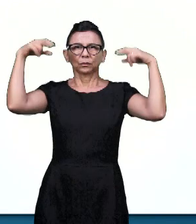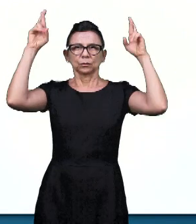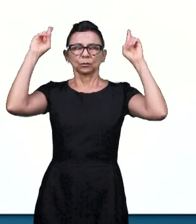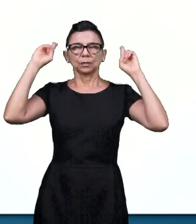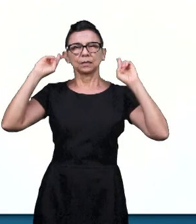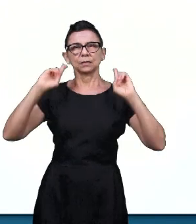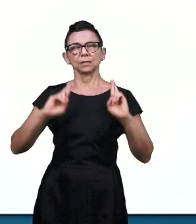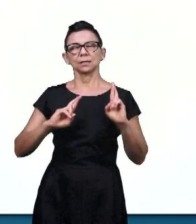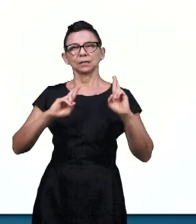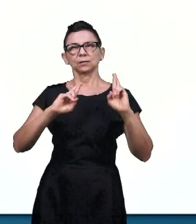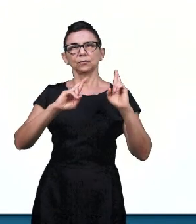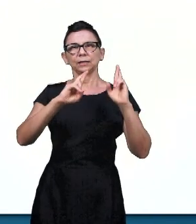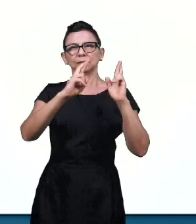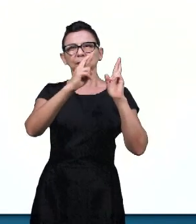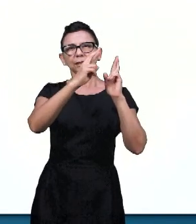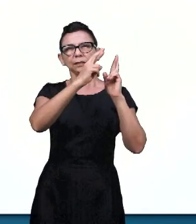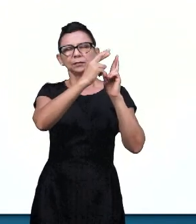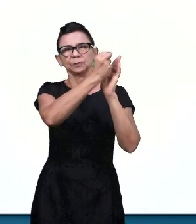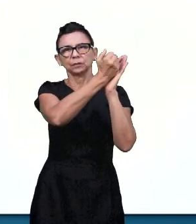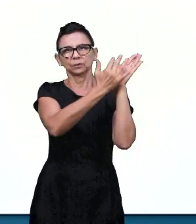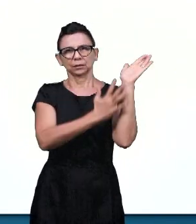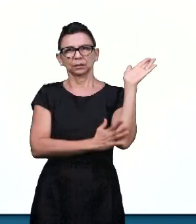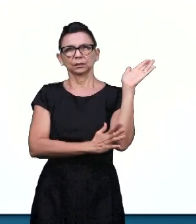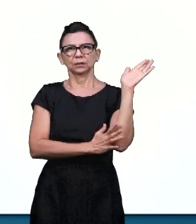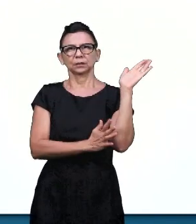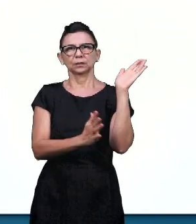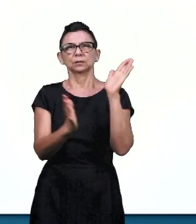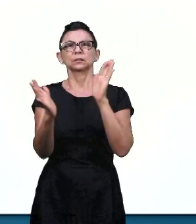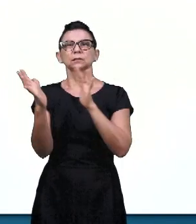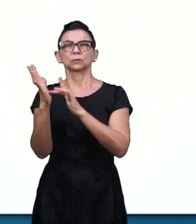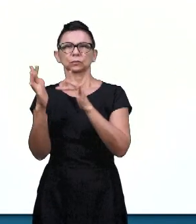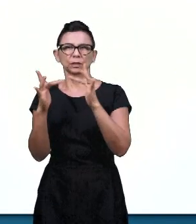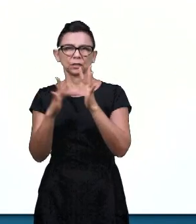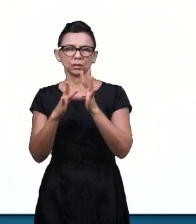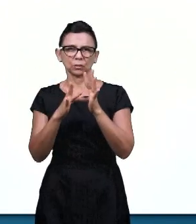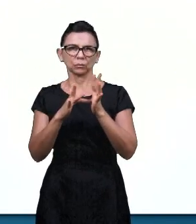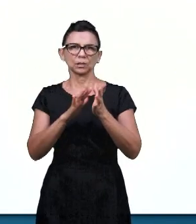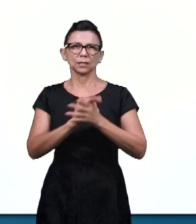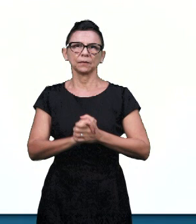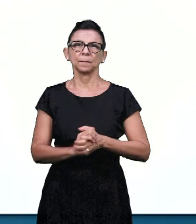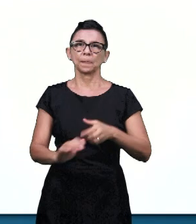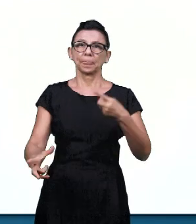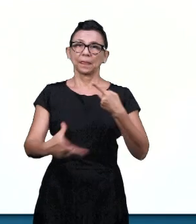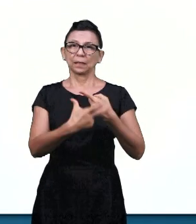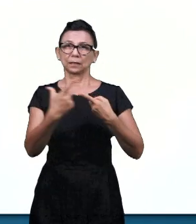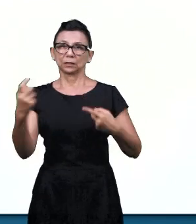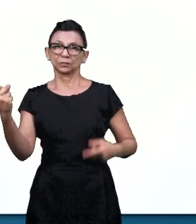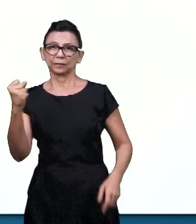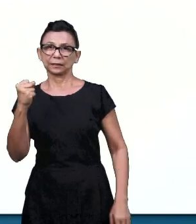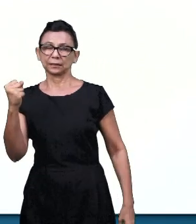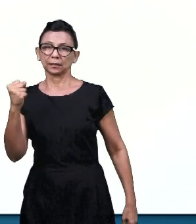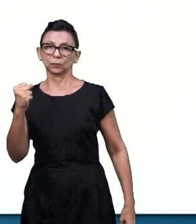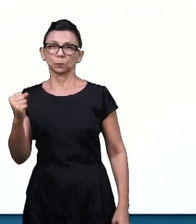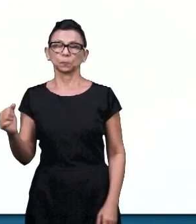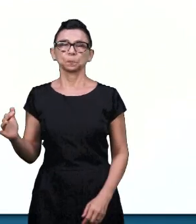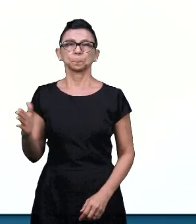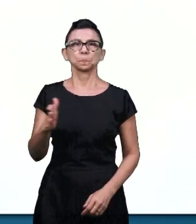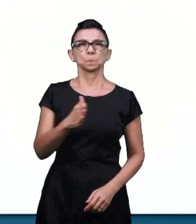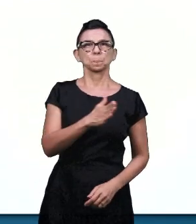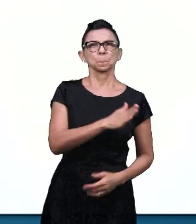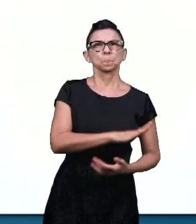chapitre 12, verset 11, 2 mots qui dirigent la doctrine de l'Église apostolique.